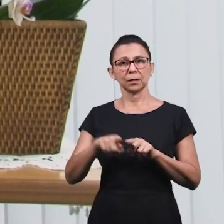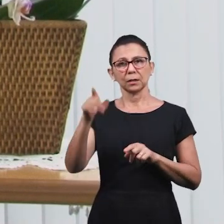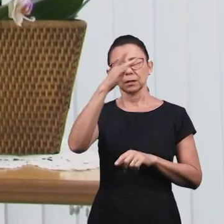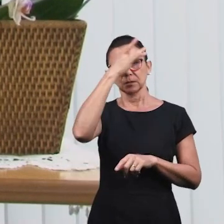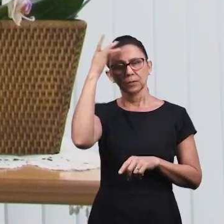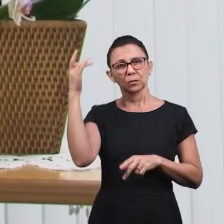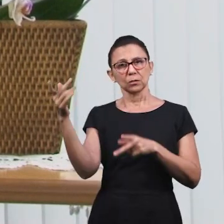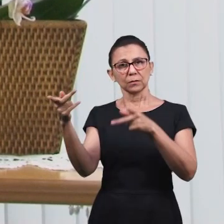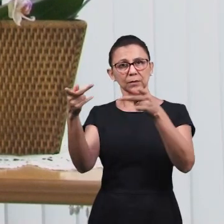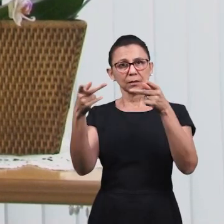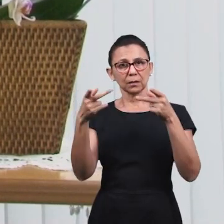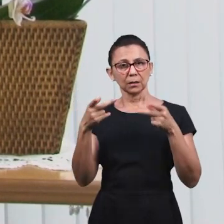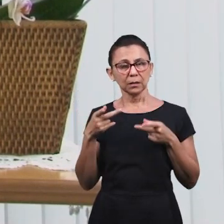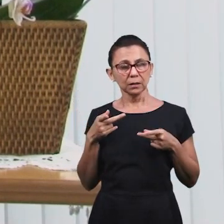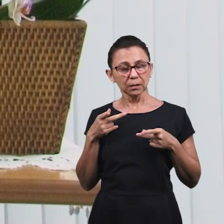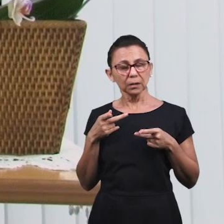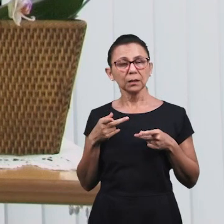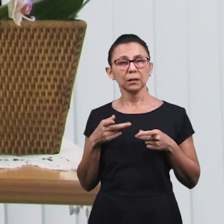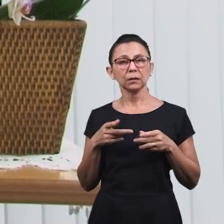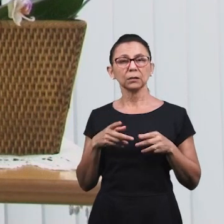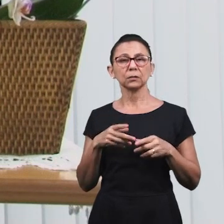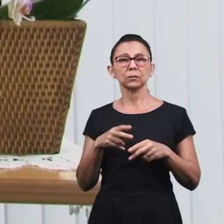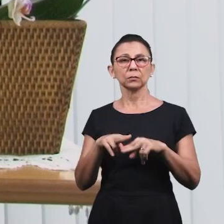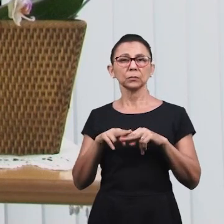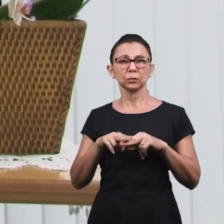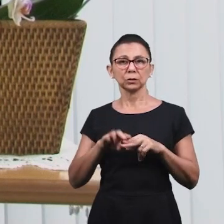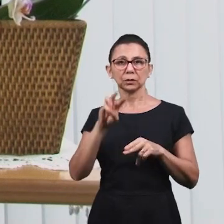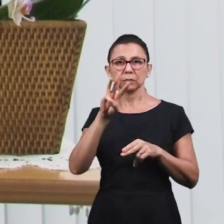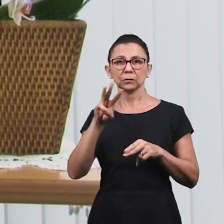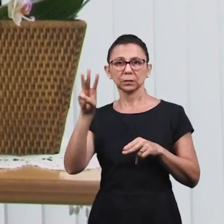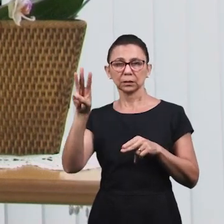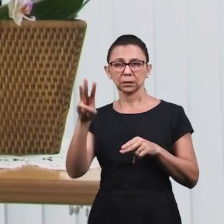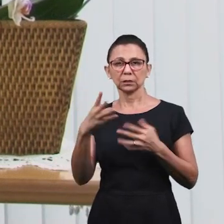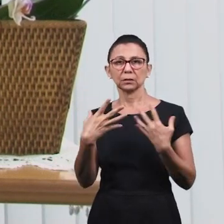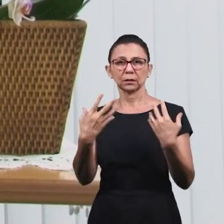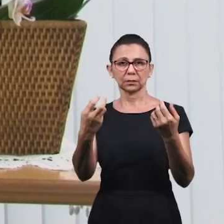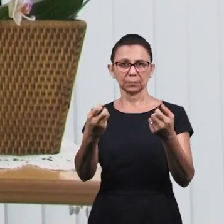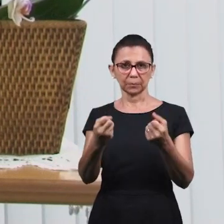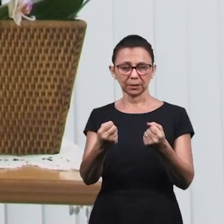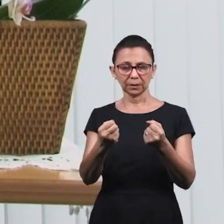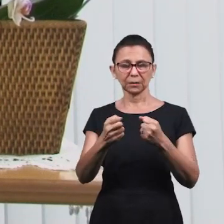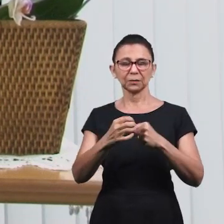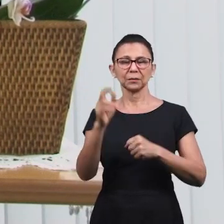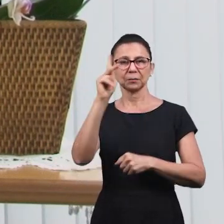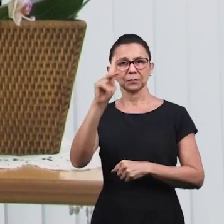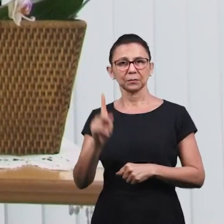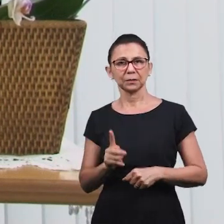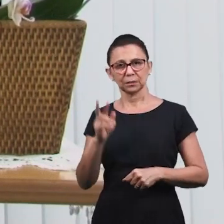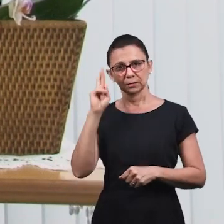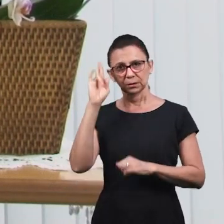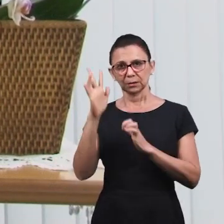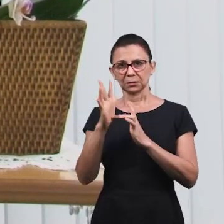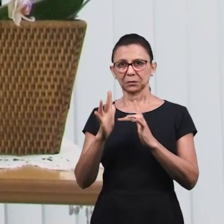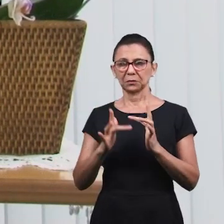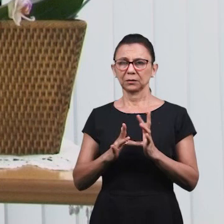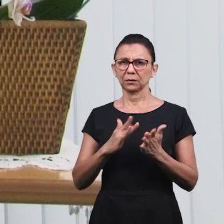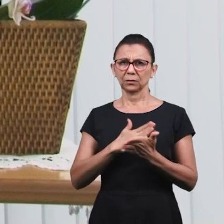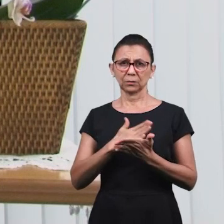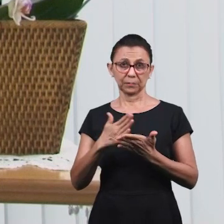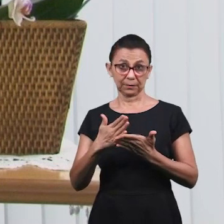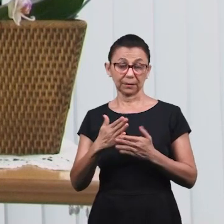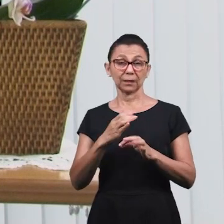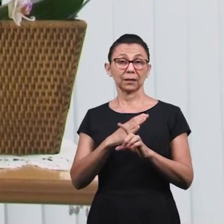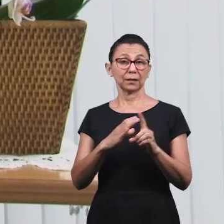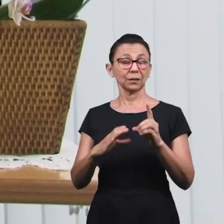visitent, car ont su un lien, peuvent participer en ce moment. Je vous salue de la paix du Seigneur. Nous